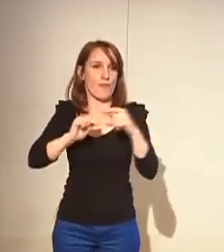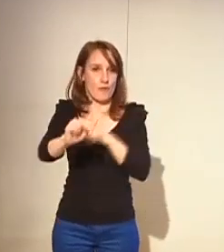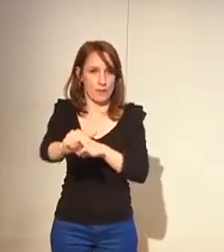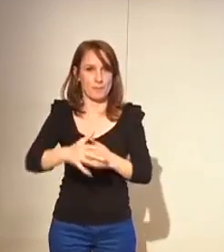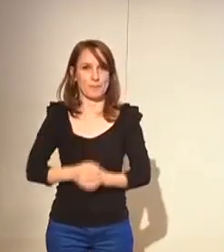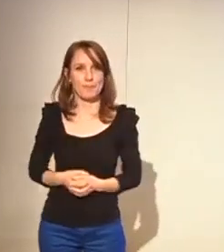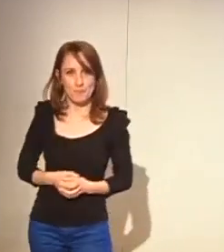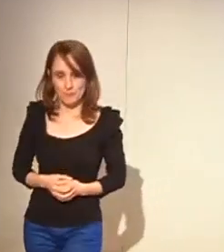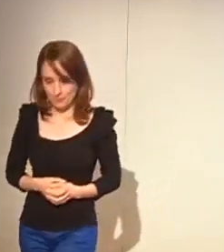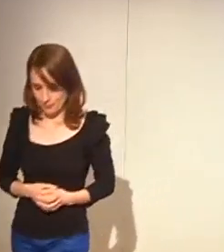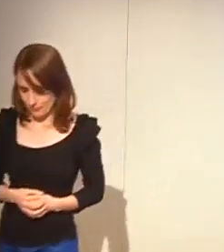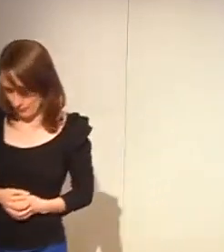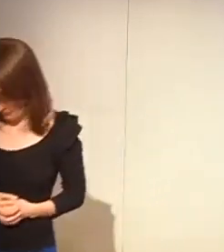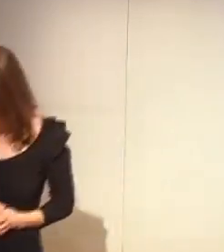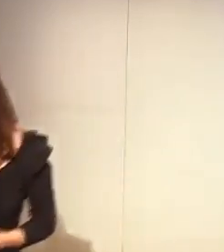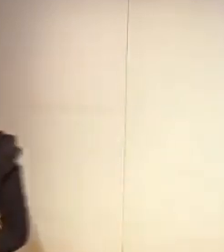maire